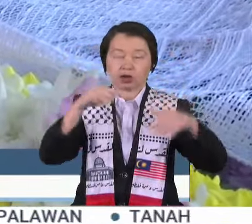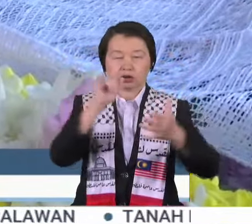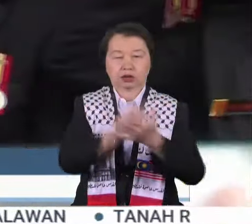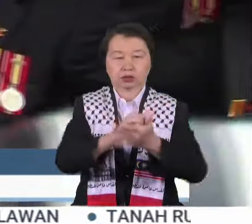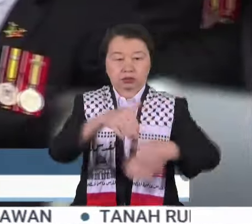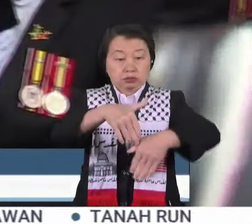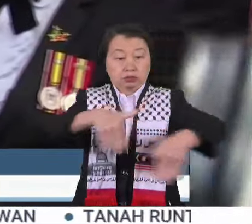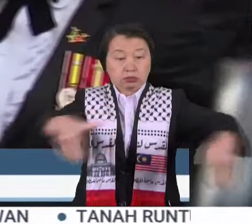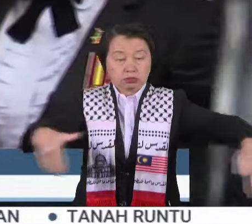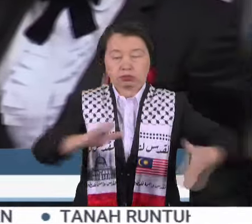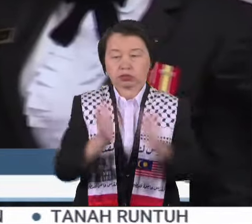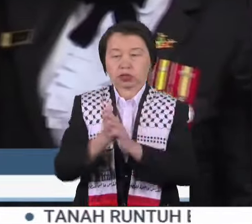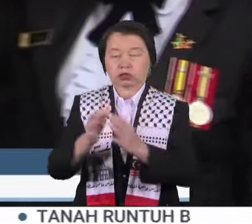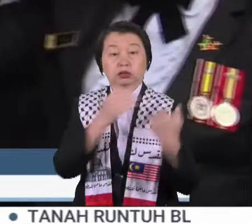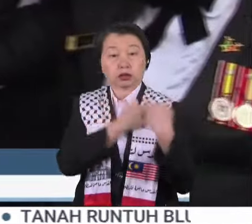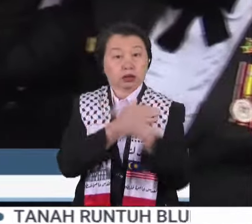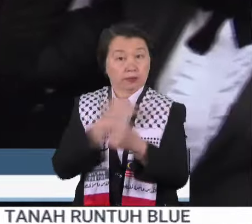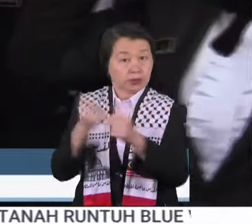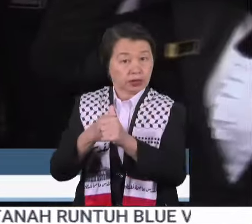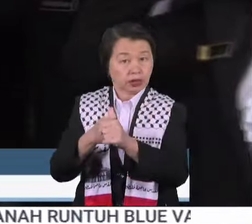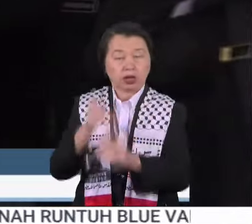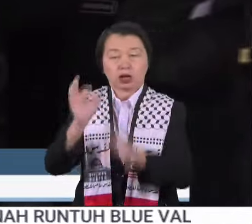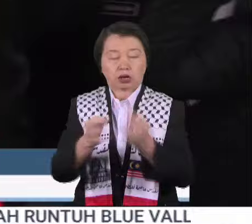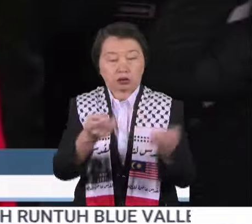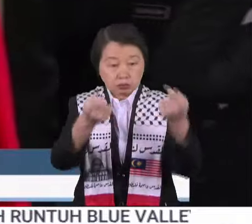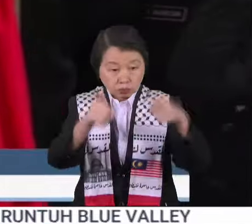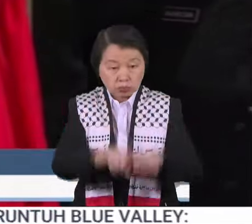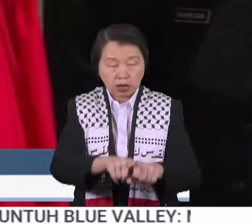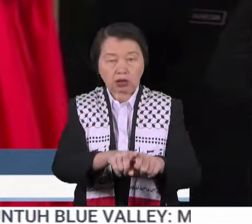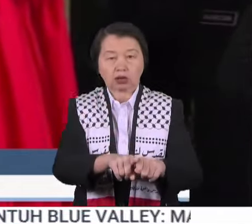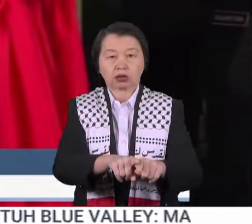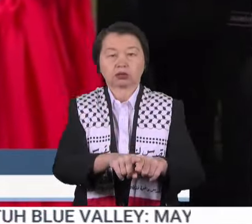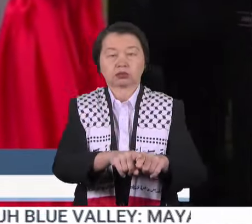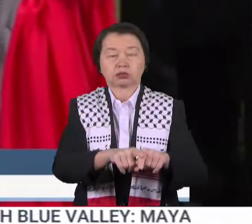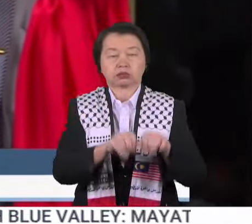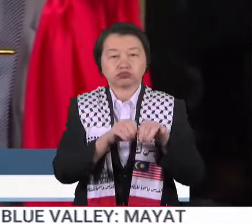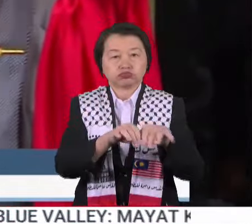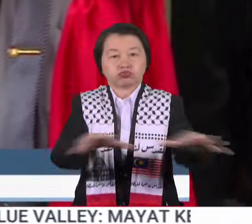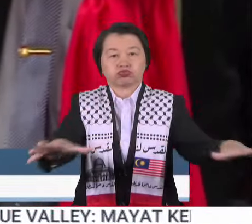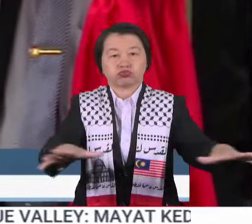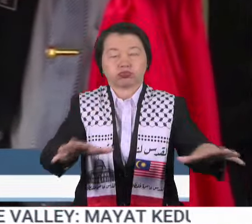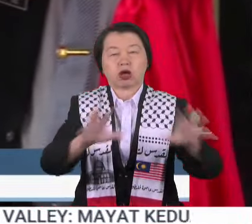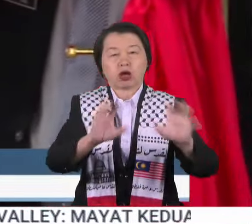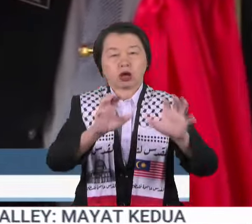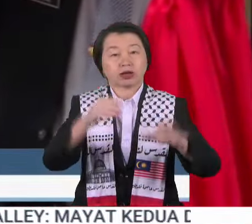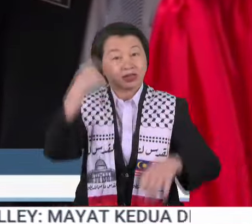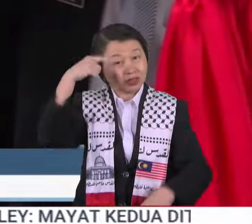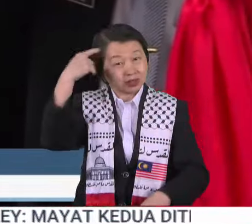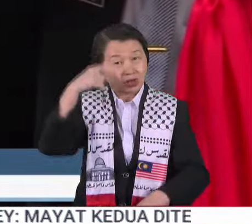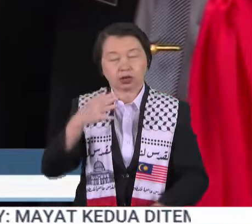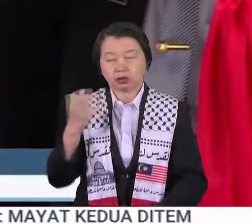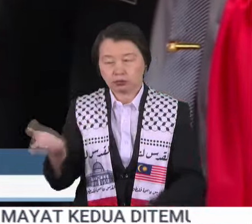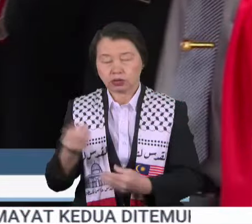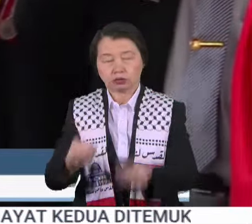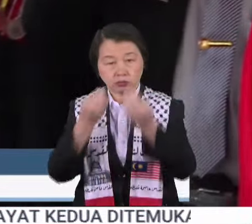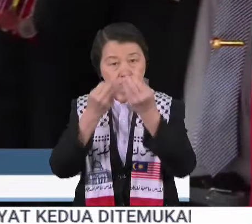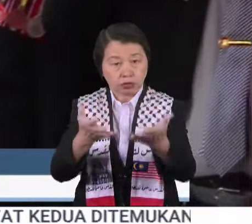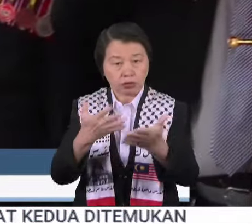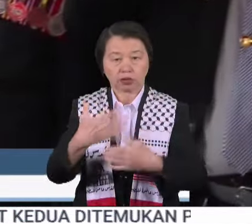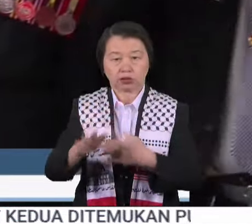selain menjadi responden pertama sekiranya berlaku bencana di kawasan berkenaan beliau memberitahu pemberita selepas